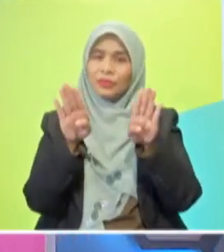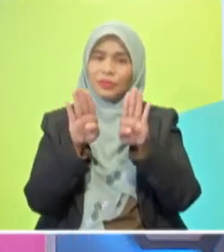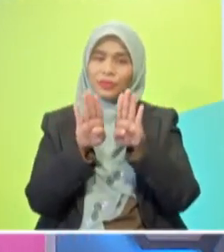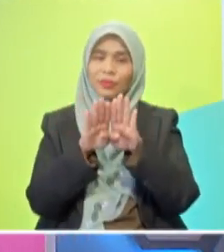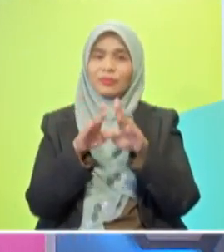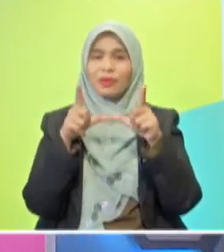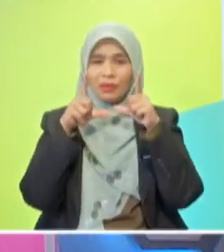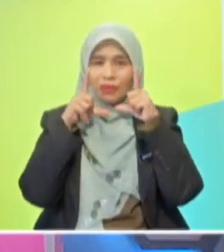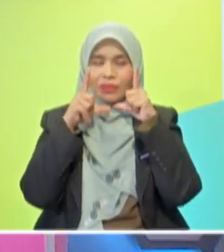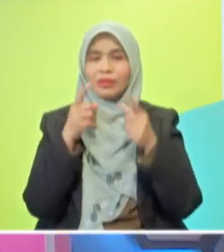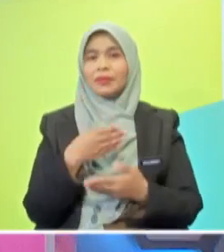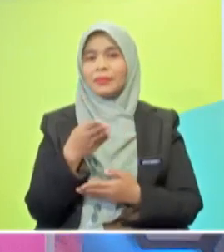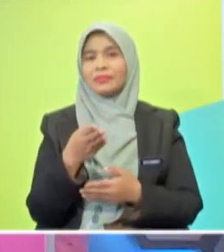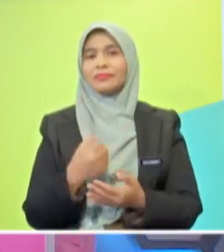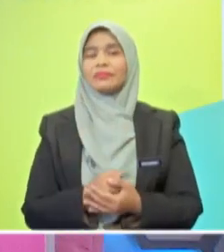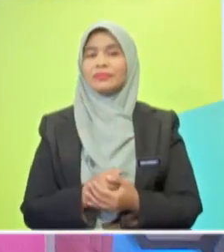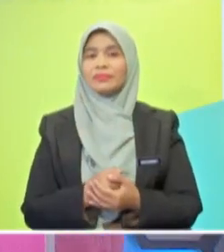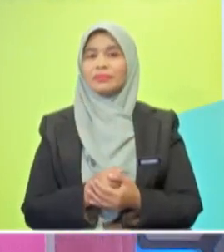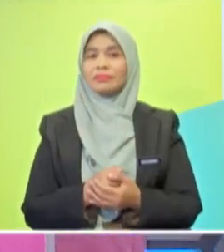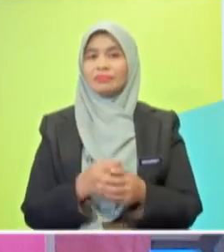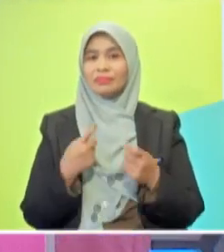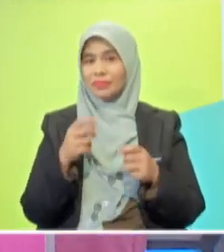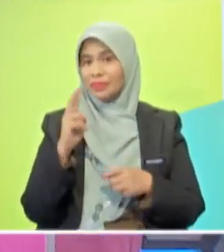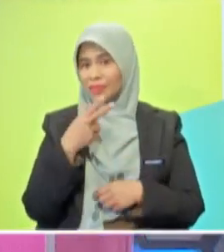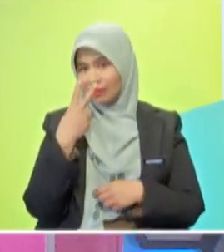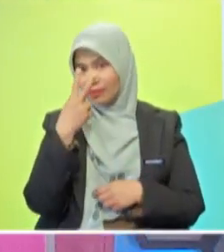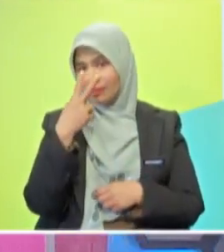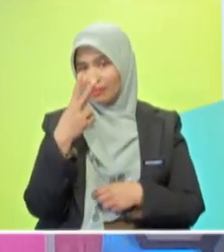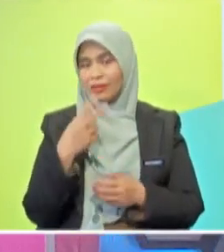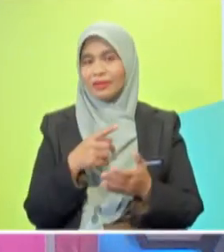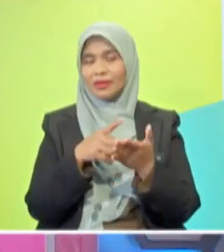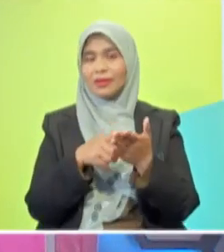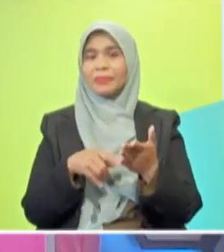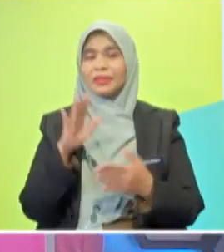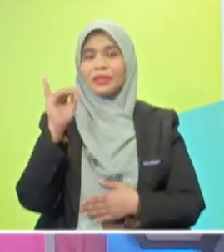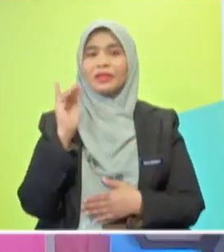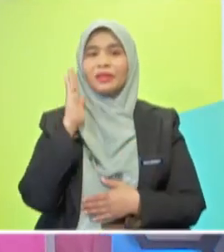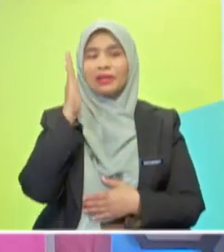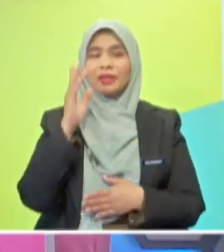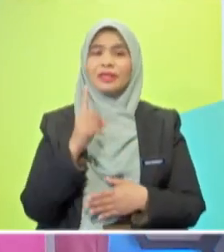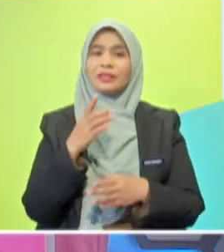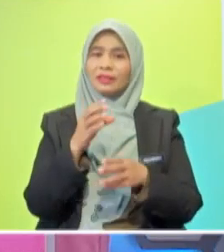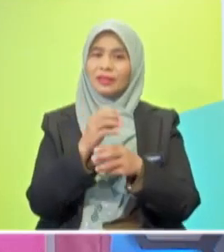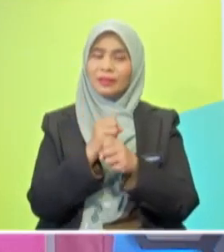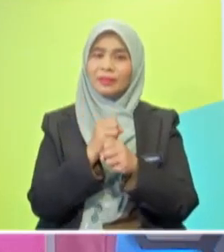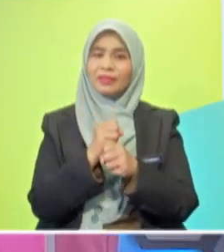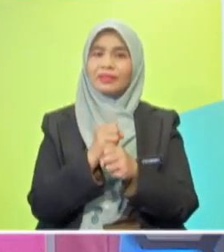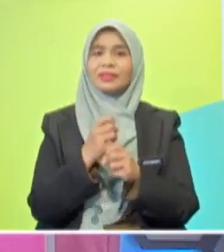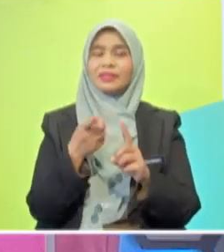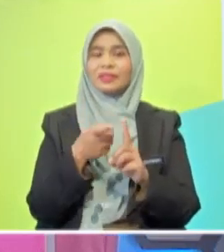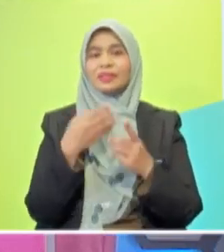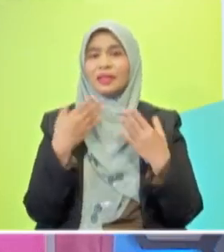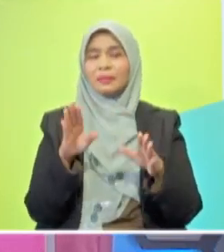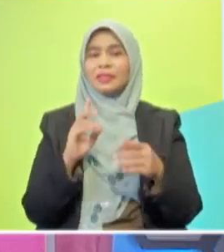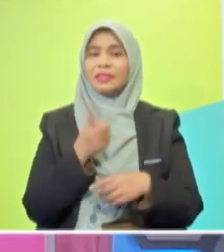ya. Okey. Jom kita lihat apa yang kita akan perolehi selepas